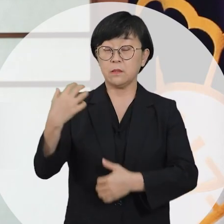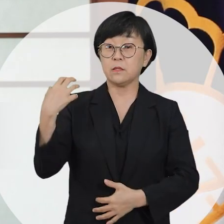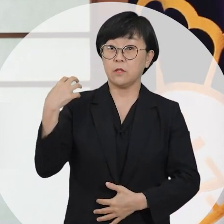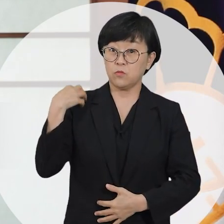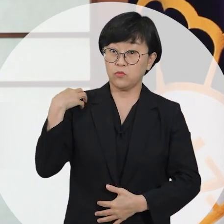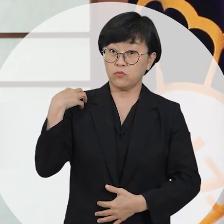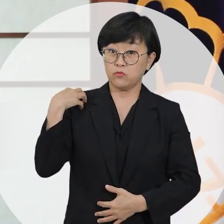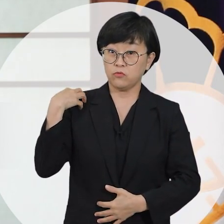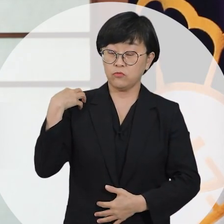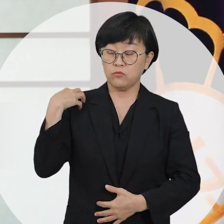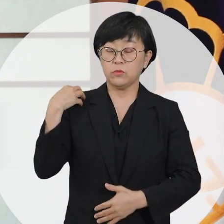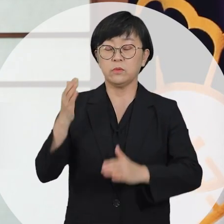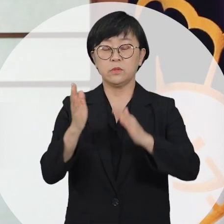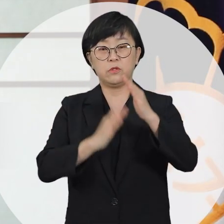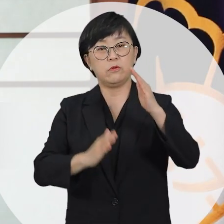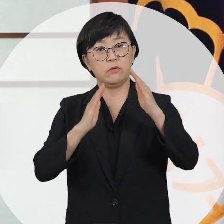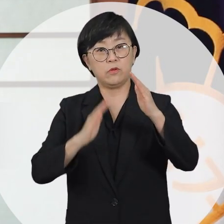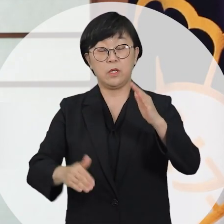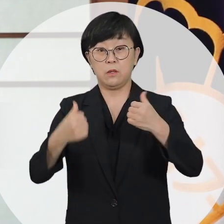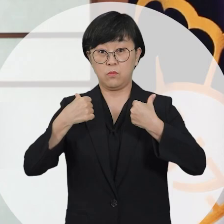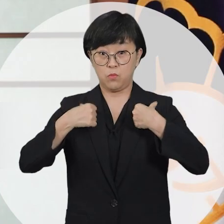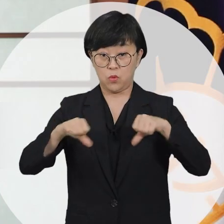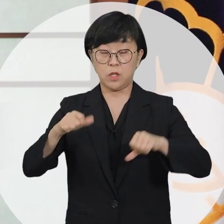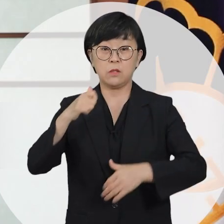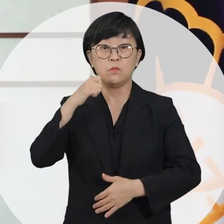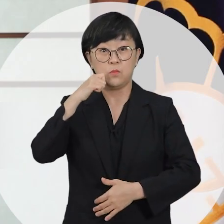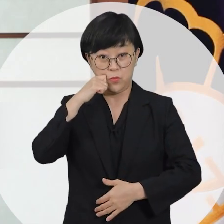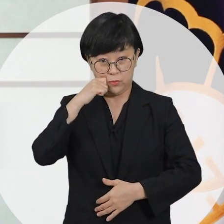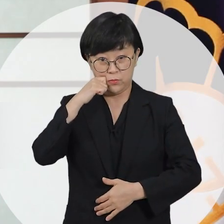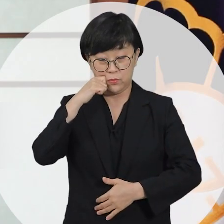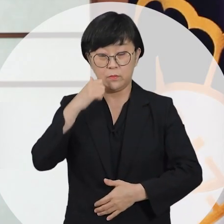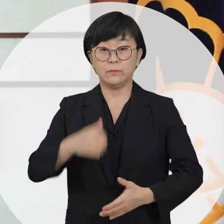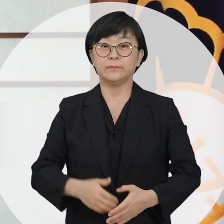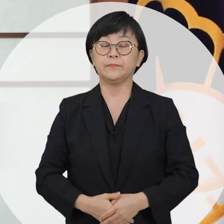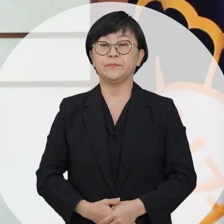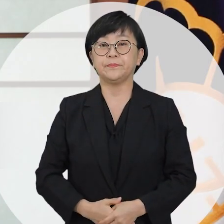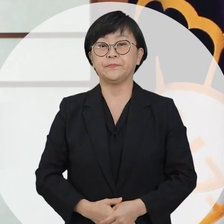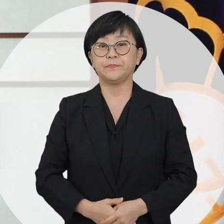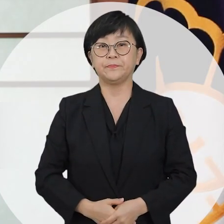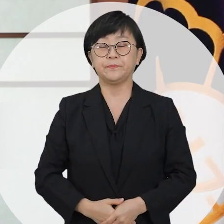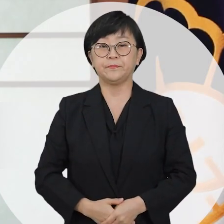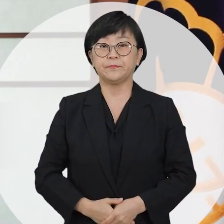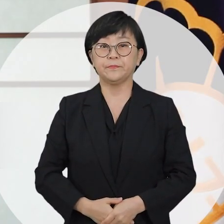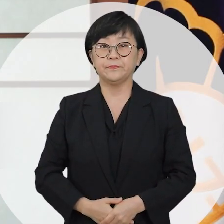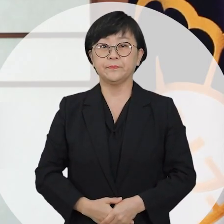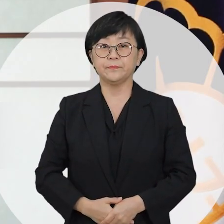책무는 어떤 이유로도 포기할 수 없는 절대적인 것입니다.